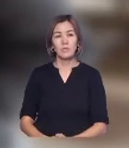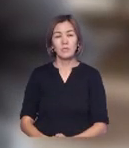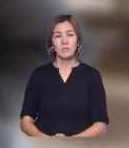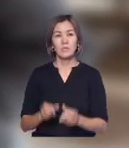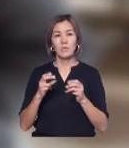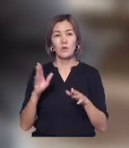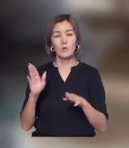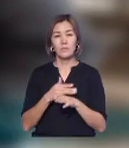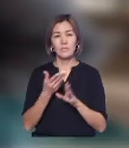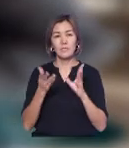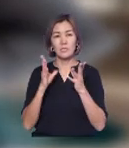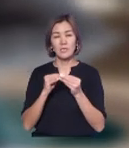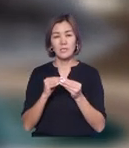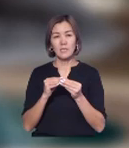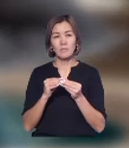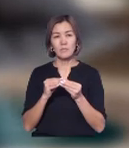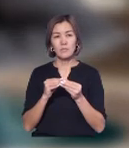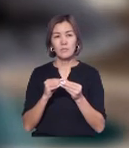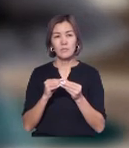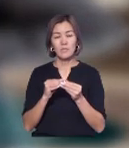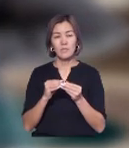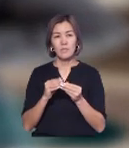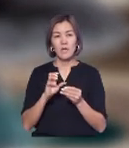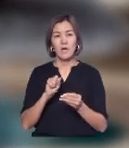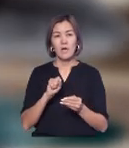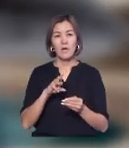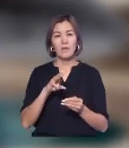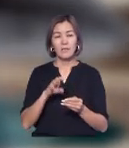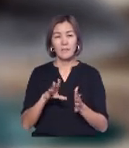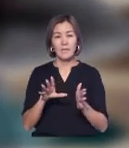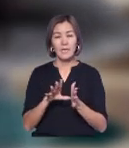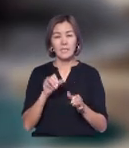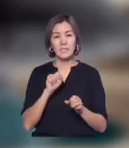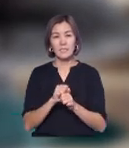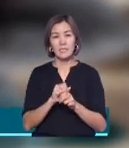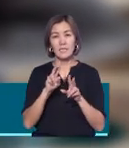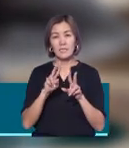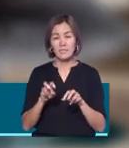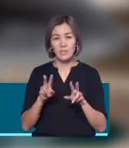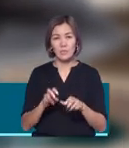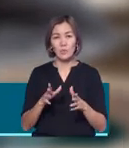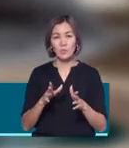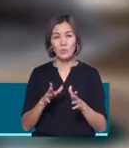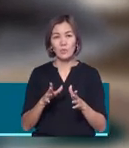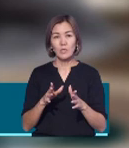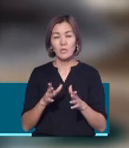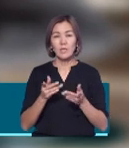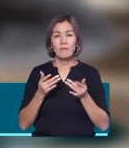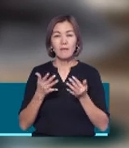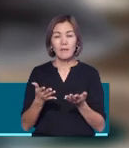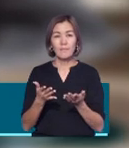Қауіпсіздік жағына келетін болсақ, атом электр станцияларына және де зерттеу реакторларына қойылатын